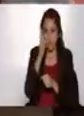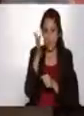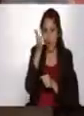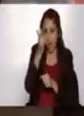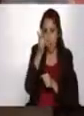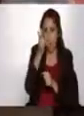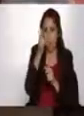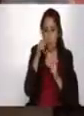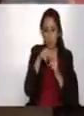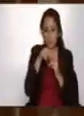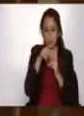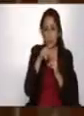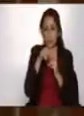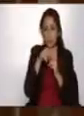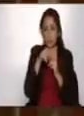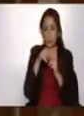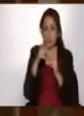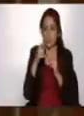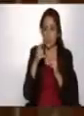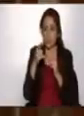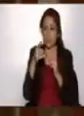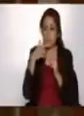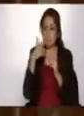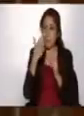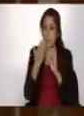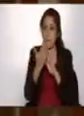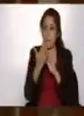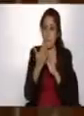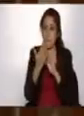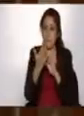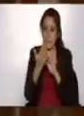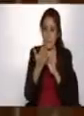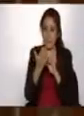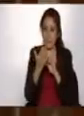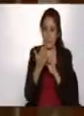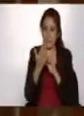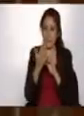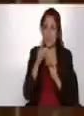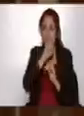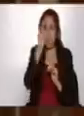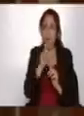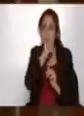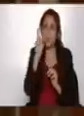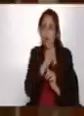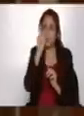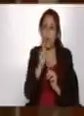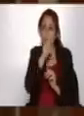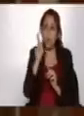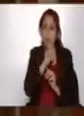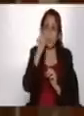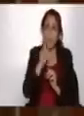جه اتكلم مع ابراهيم بيمسك ايد ابراهيم كده لقى النبض بتاعه سريع، ففضل يعني اتك عليه في الاسئله عشان